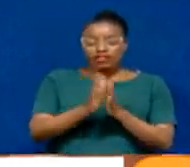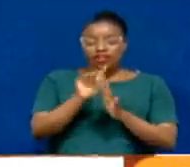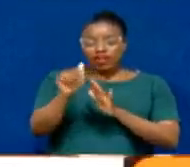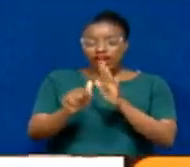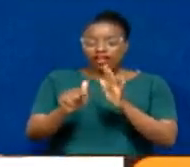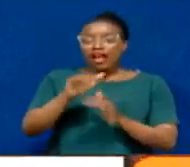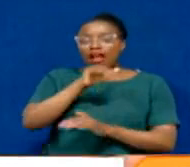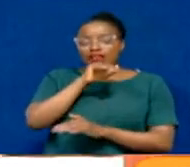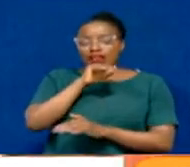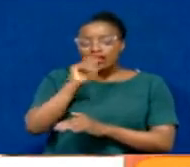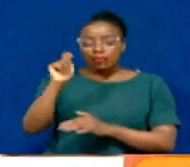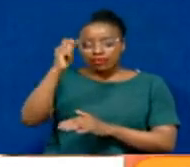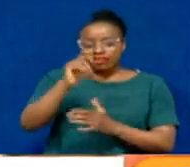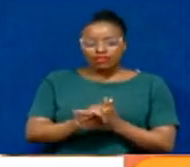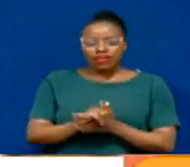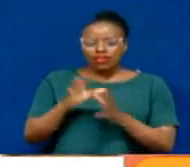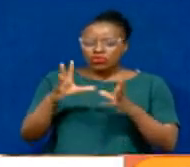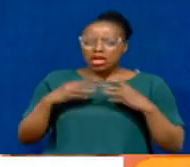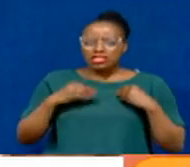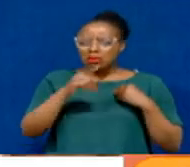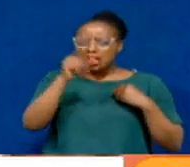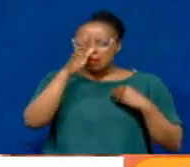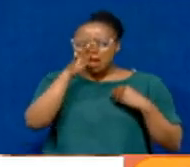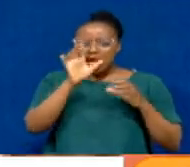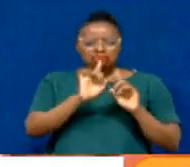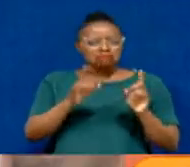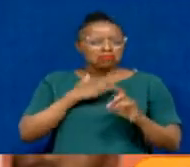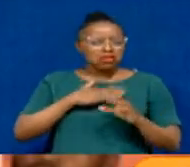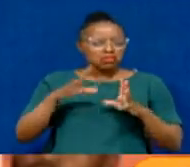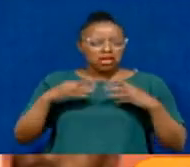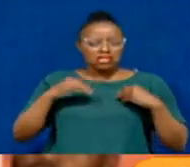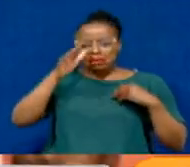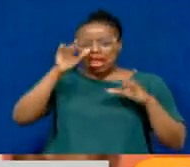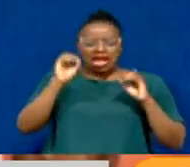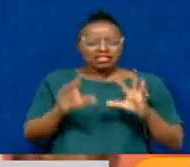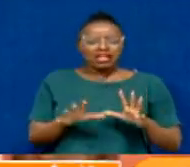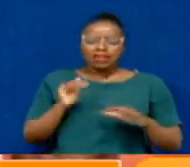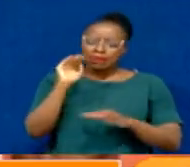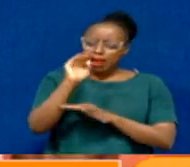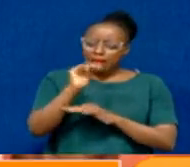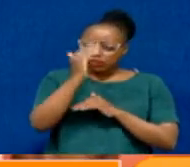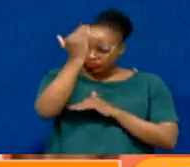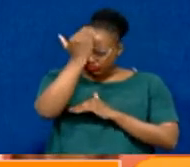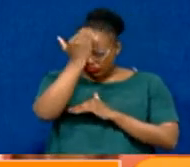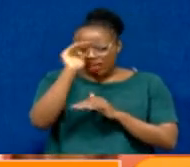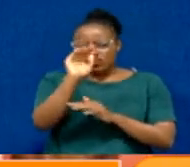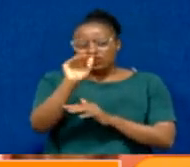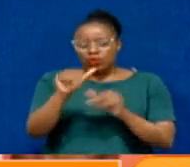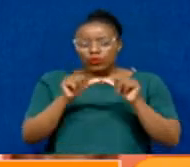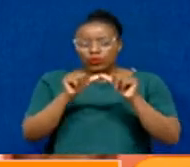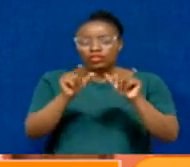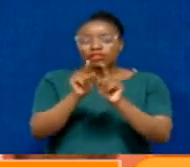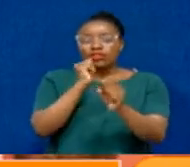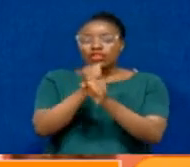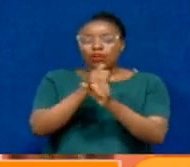under a Raila presidency. Sikubali kudanganywa. Tafadhali, mimi na nyenyekea na waomba tuendelee